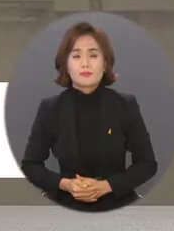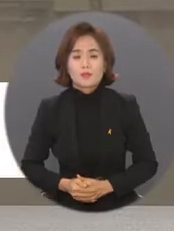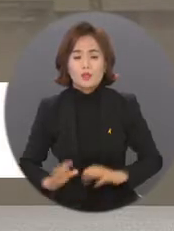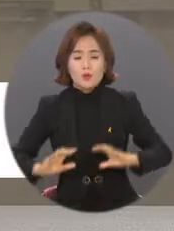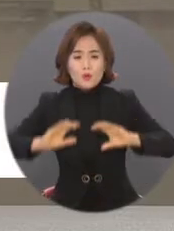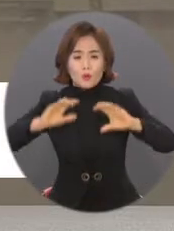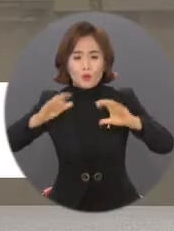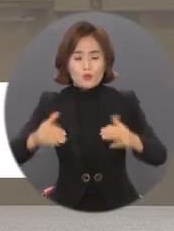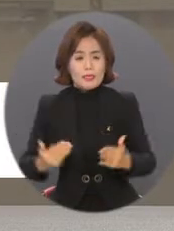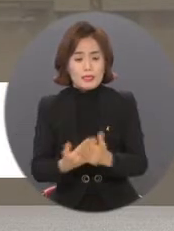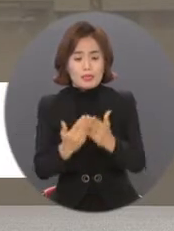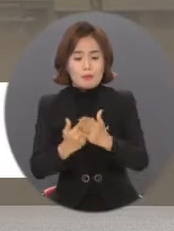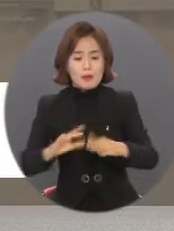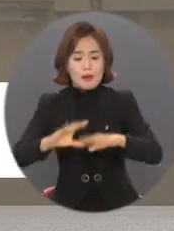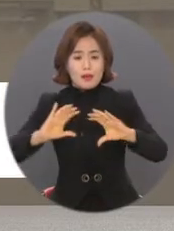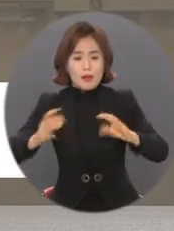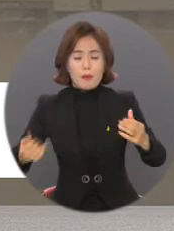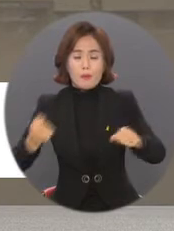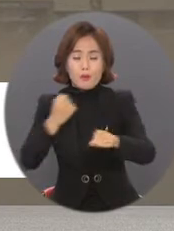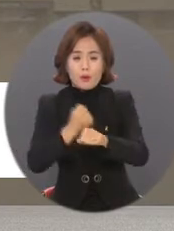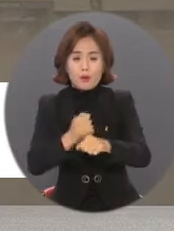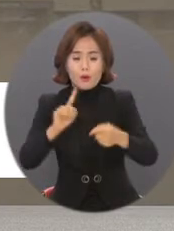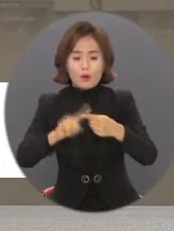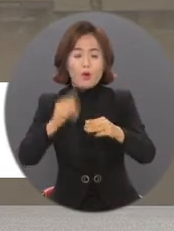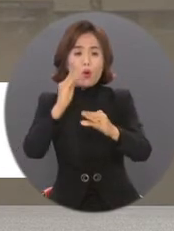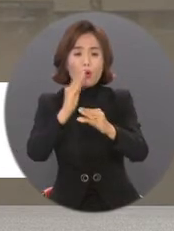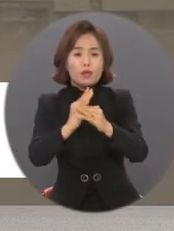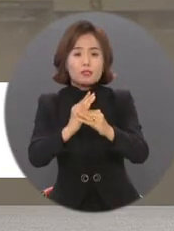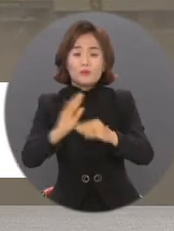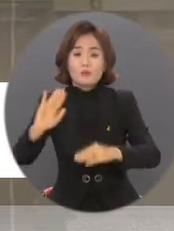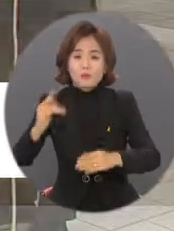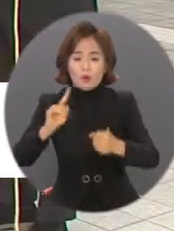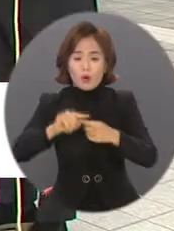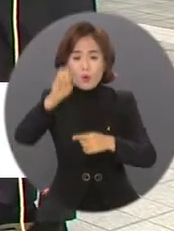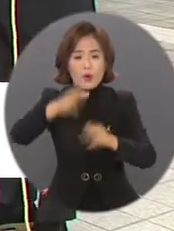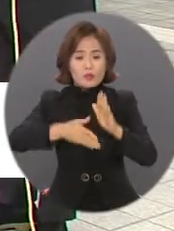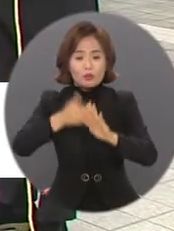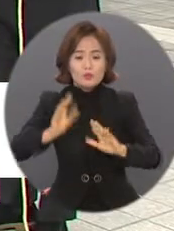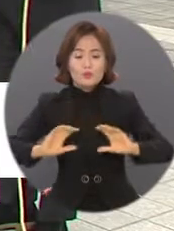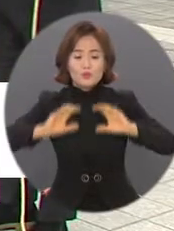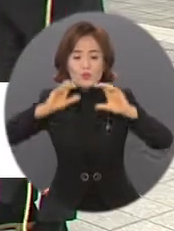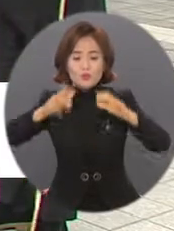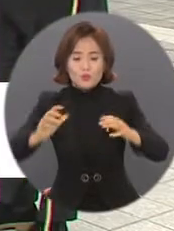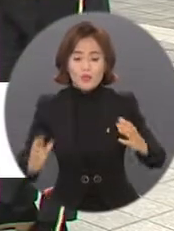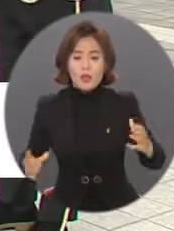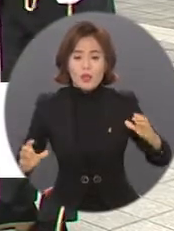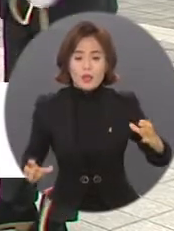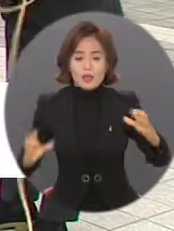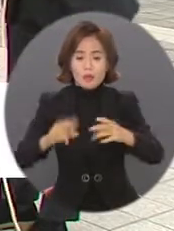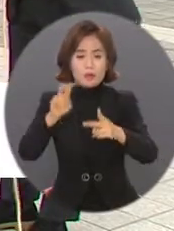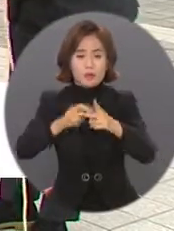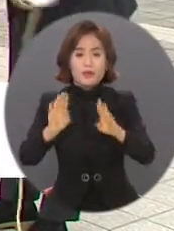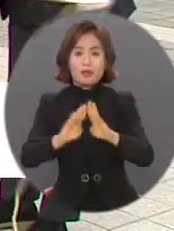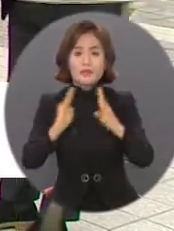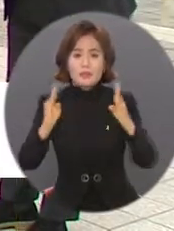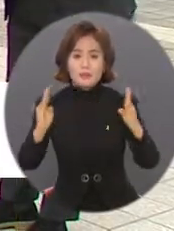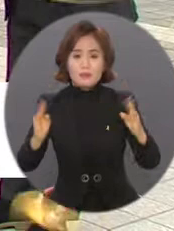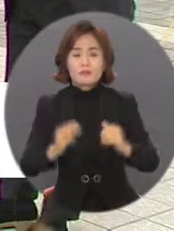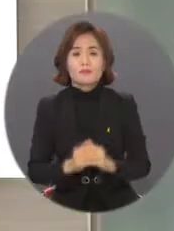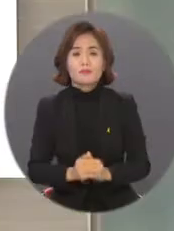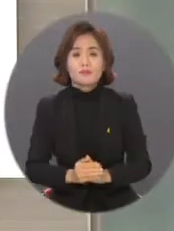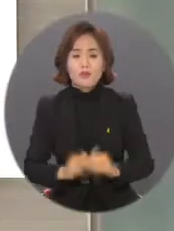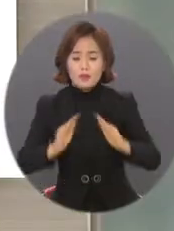국제개발 협력과 공적 개발 원조 사업의 핵심 거점 이 될 광주 국제개발협력 센터가 문을 열었습니다